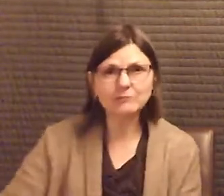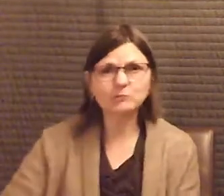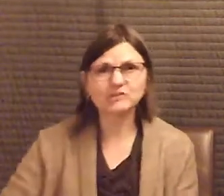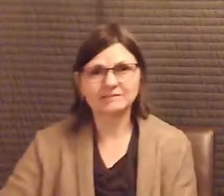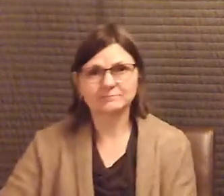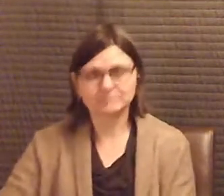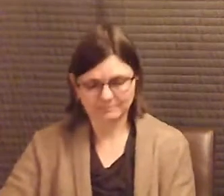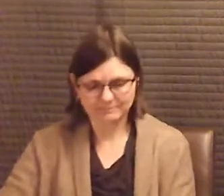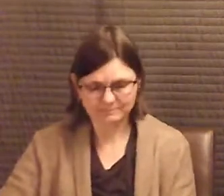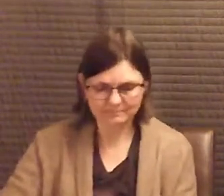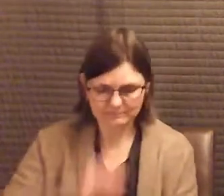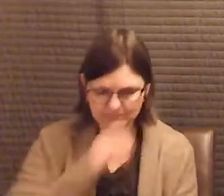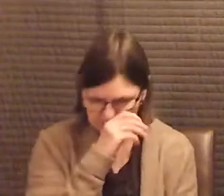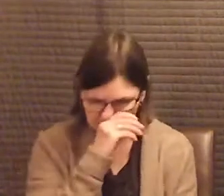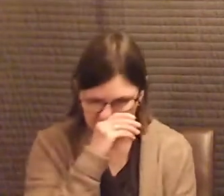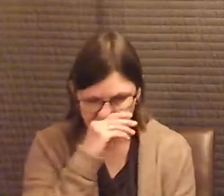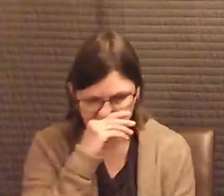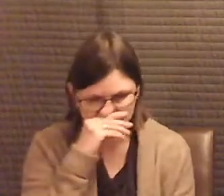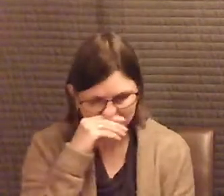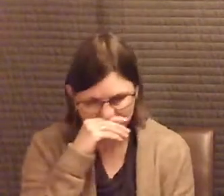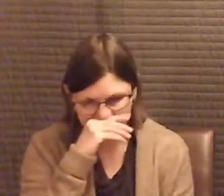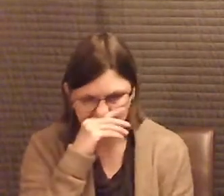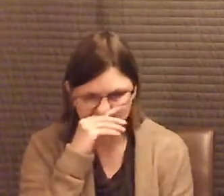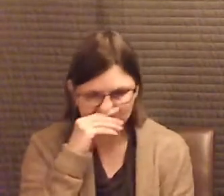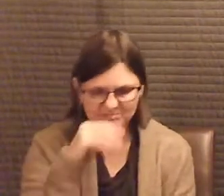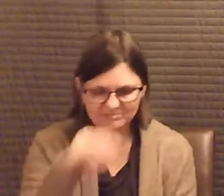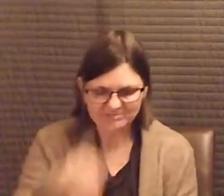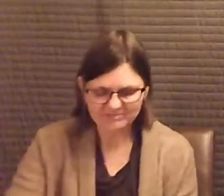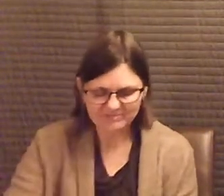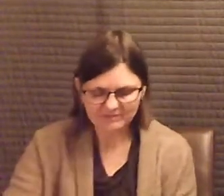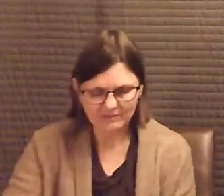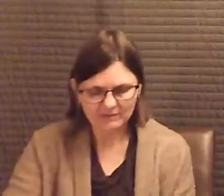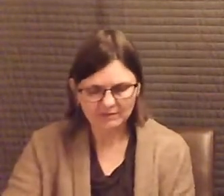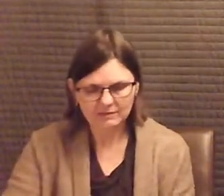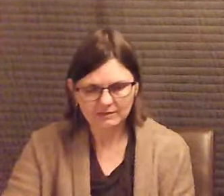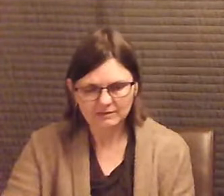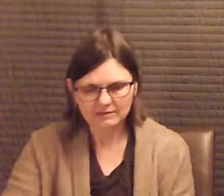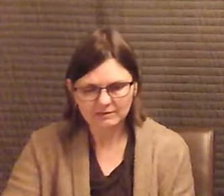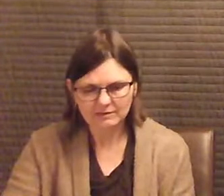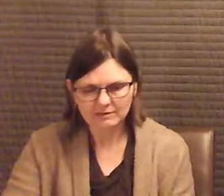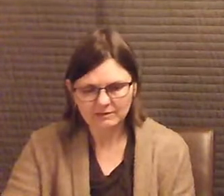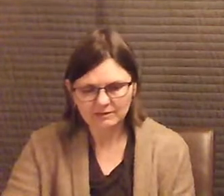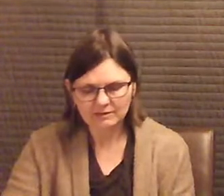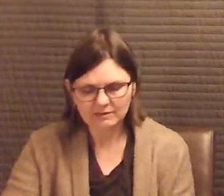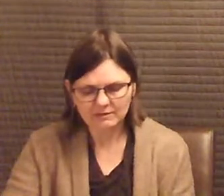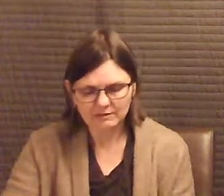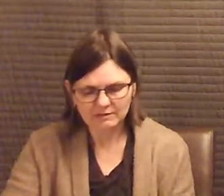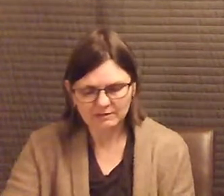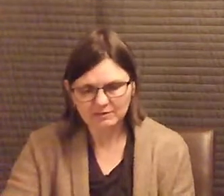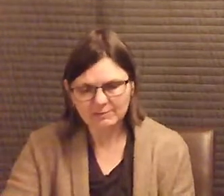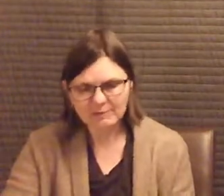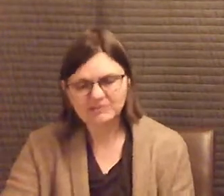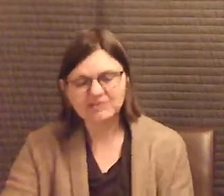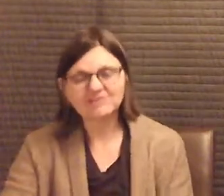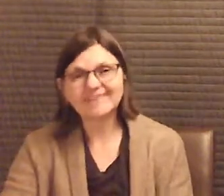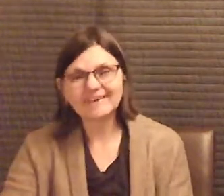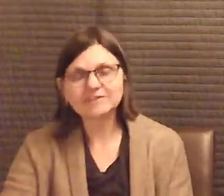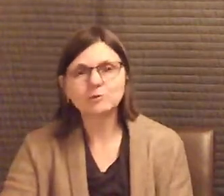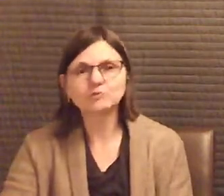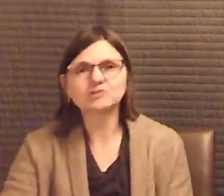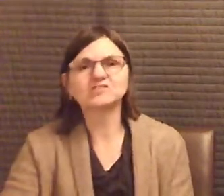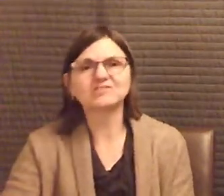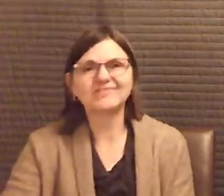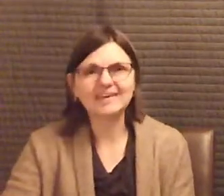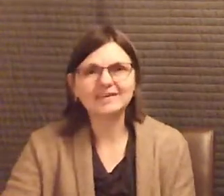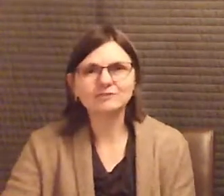juist 500 zijn halleluyah de buidel 6 en zeggende moet ie doet want die voordoet wendy seks wijzigen in 2